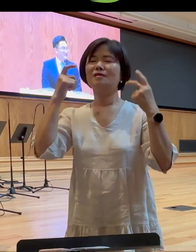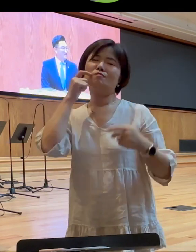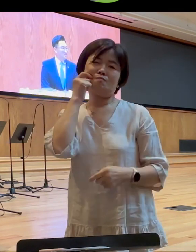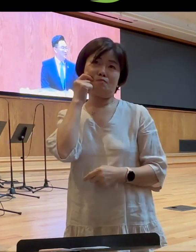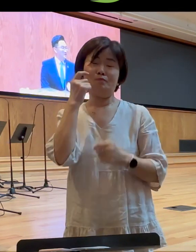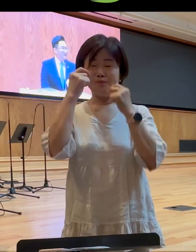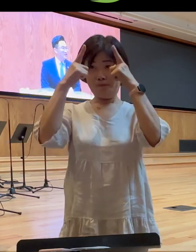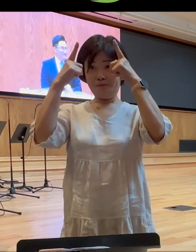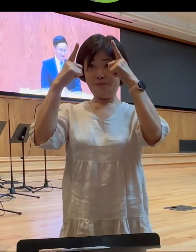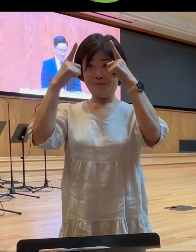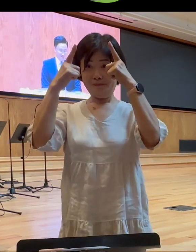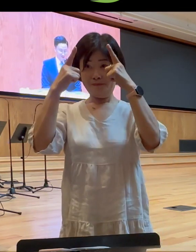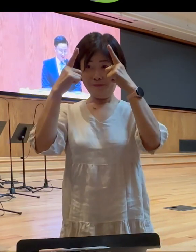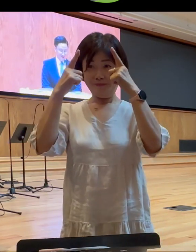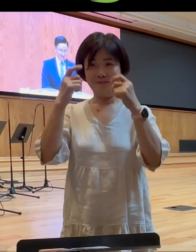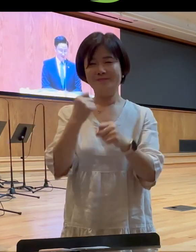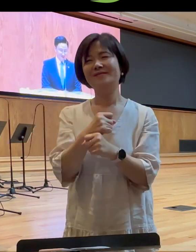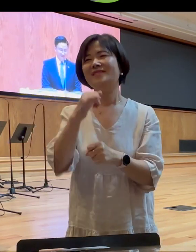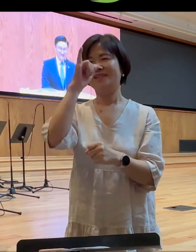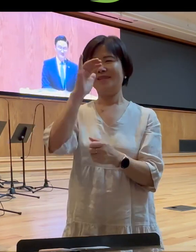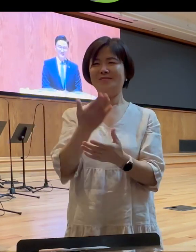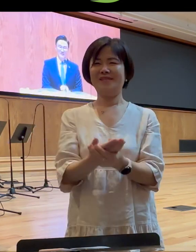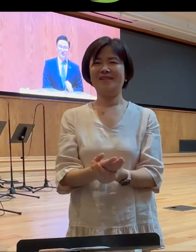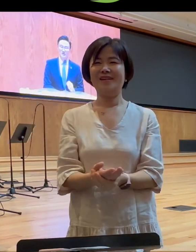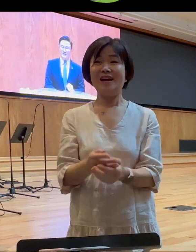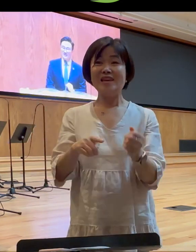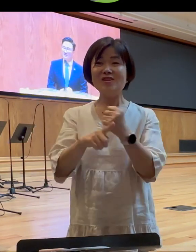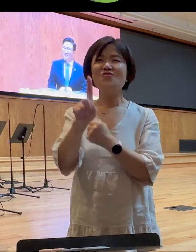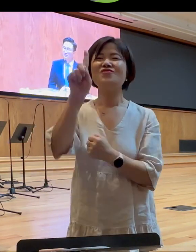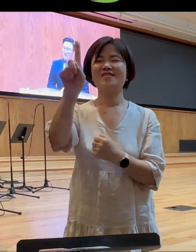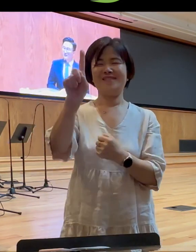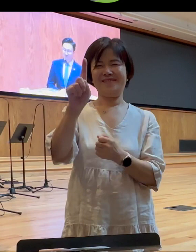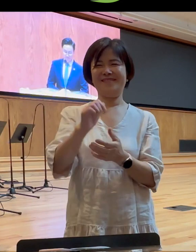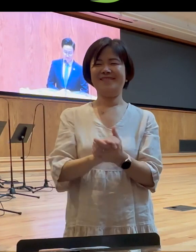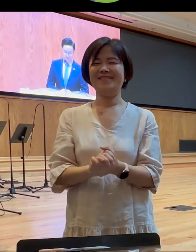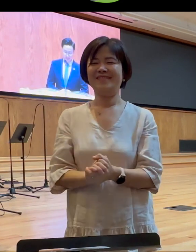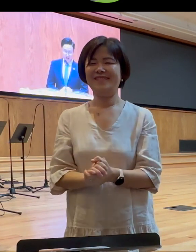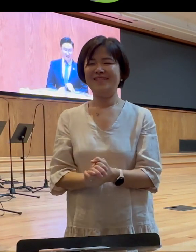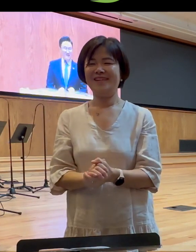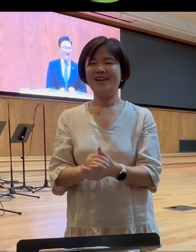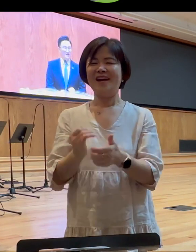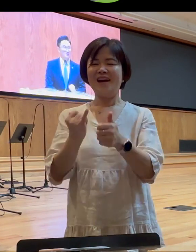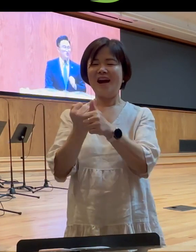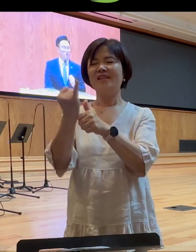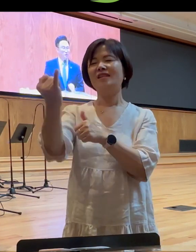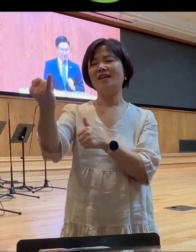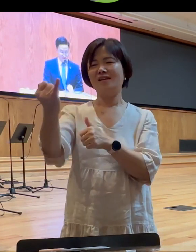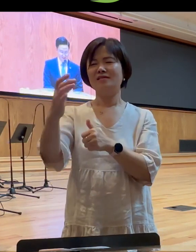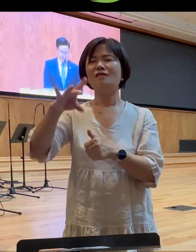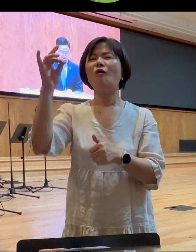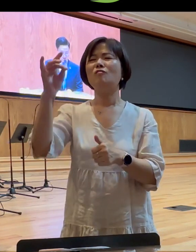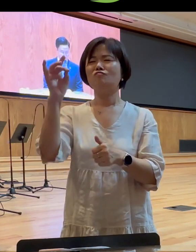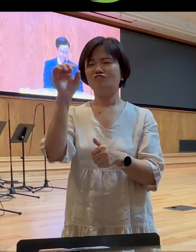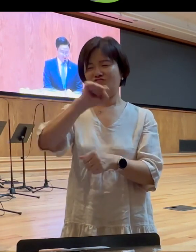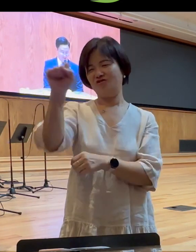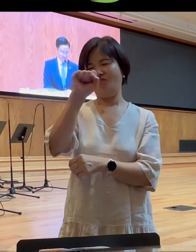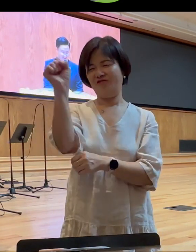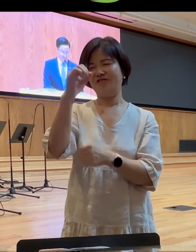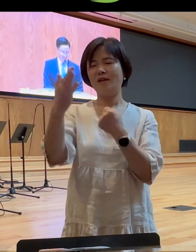자지 않고 깨어 있는 것입니다. 이유는 간단했습니다. 아내가 초보 운전자였기